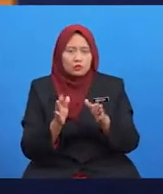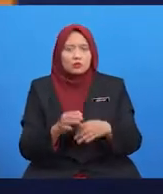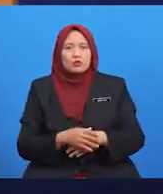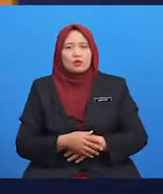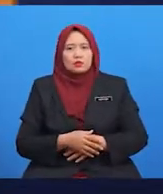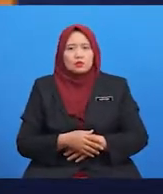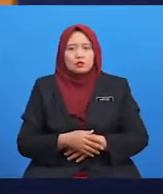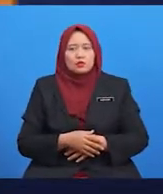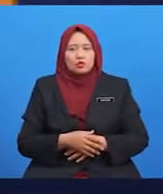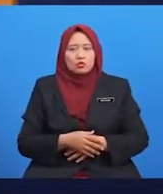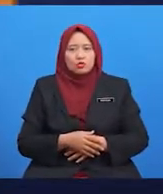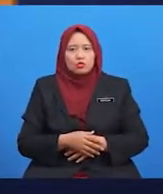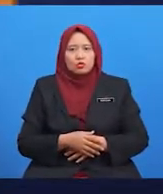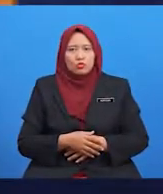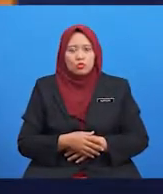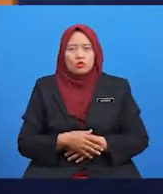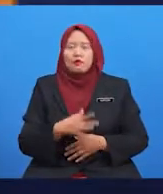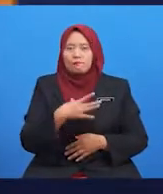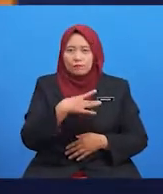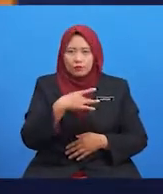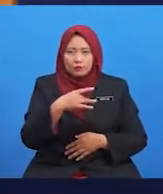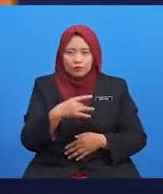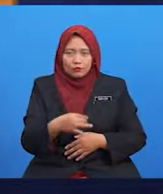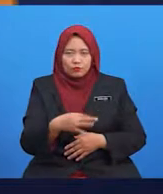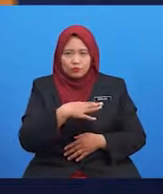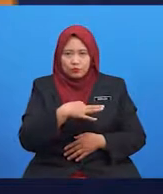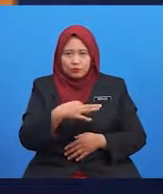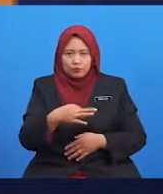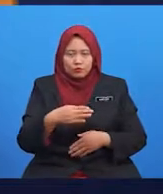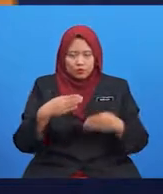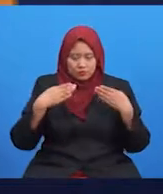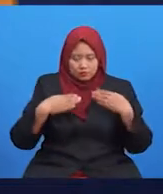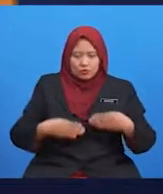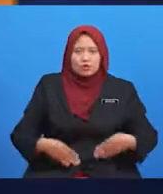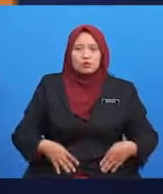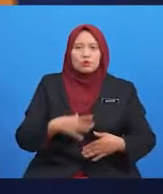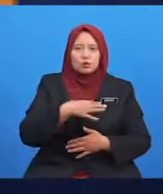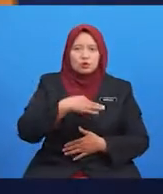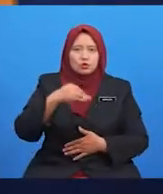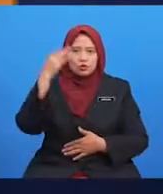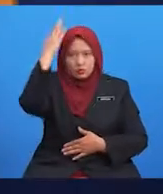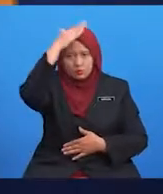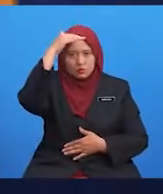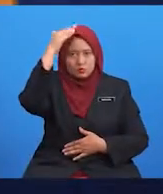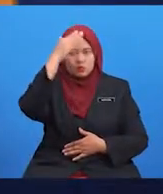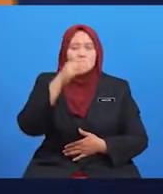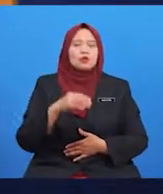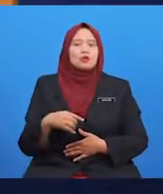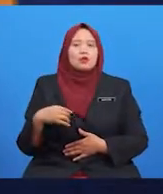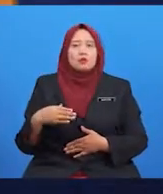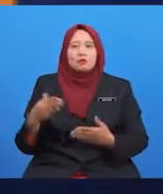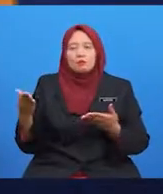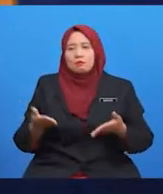menerpa. Putih jubah dan putih serbannya kubawa bersama.